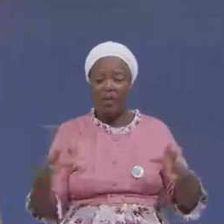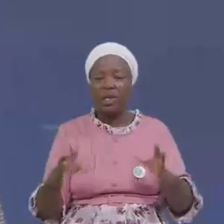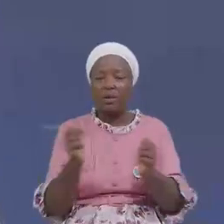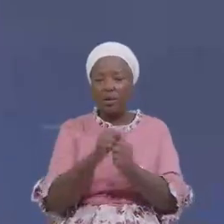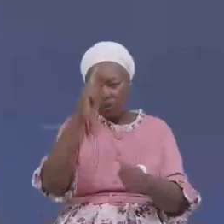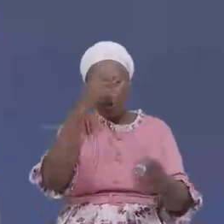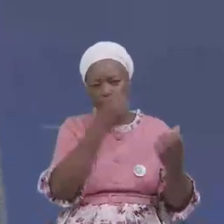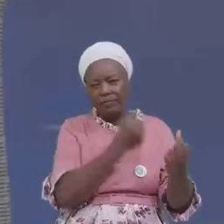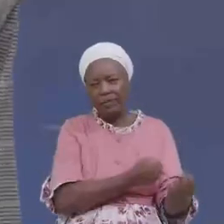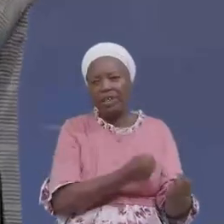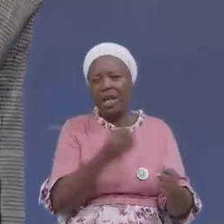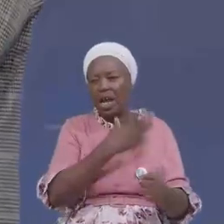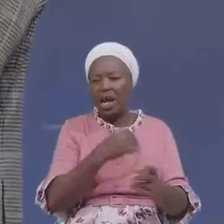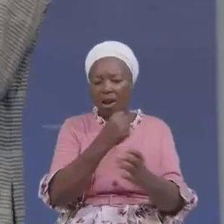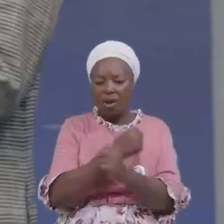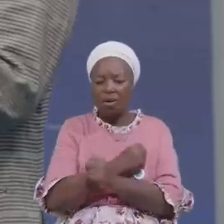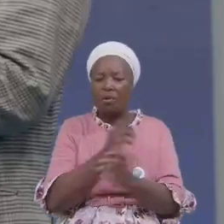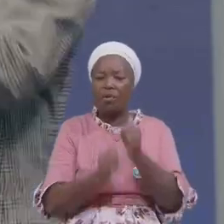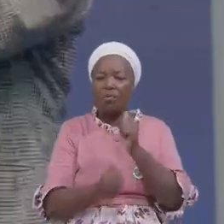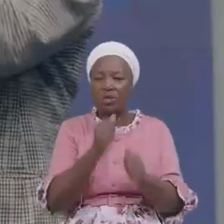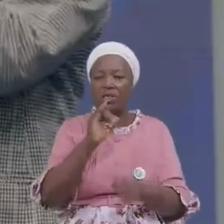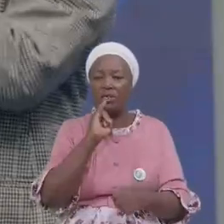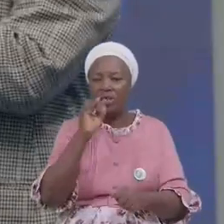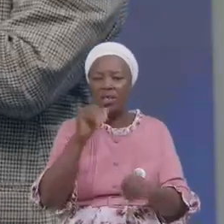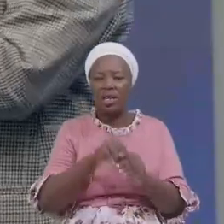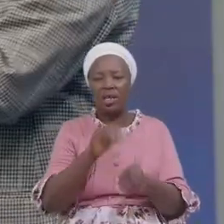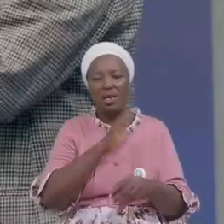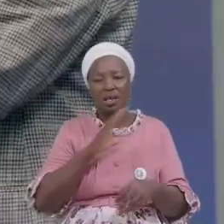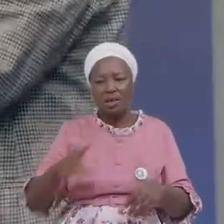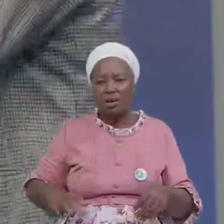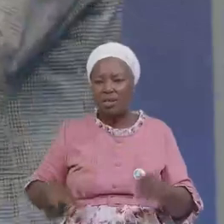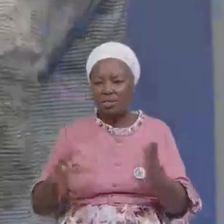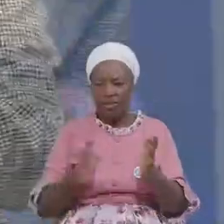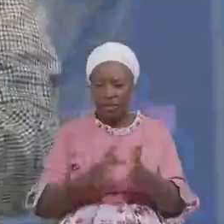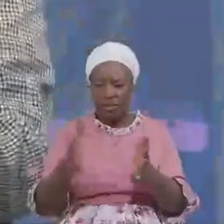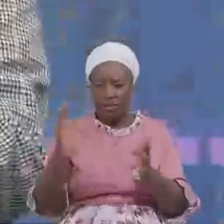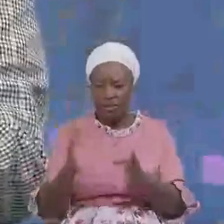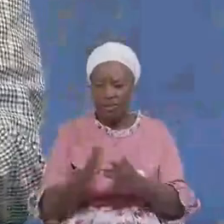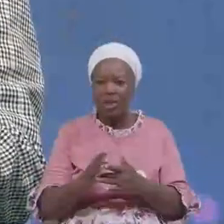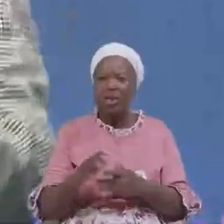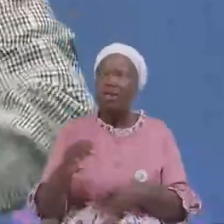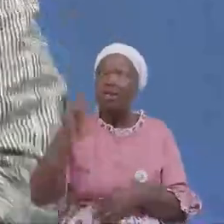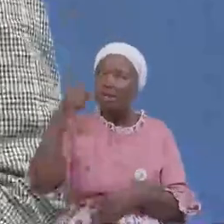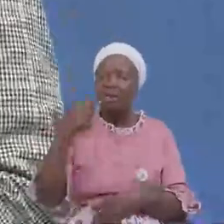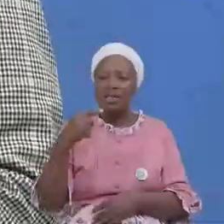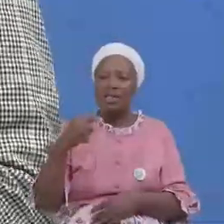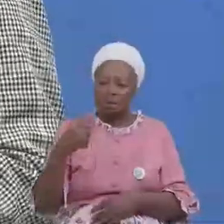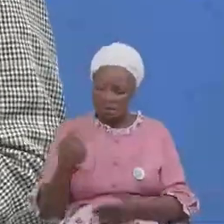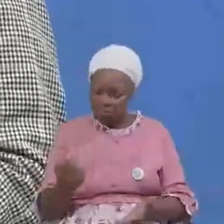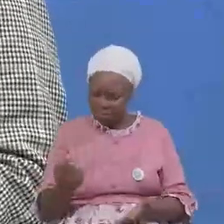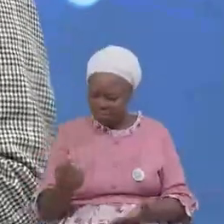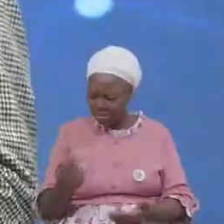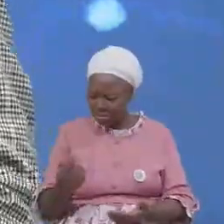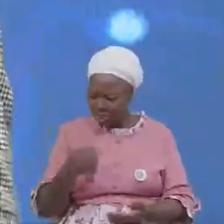Avec la foi et la charité qui est en Jésus-Christ. Il dit, j'étais un persécuteur, mais maintenant je suis